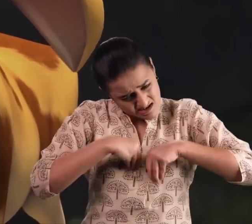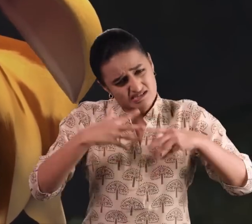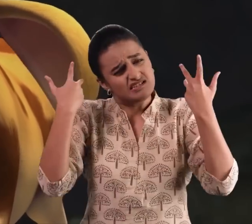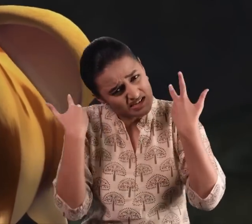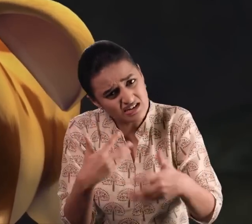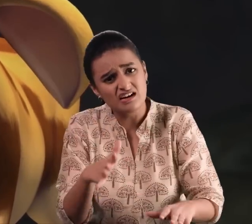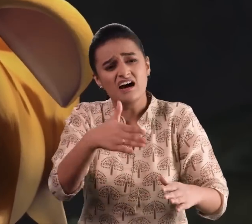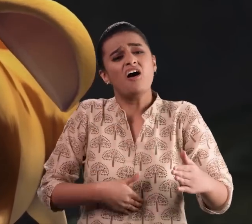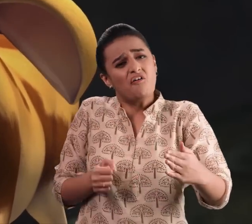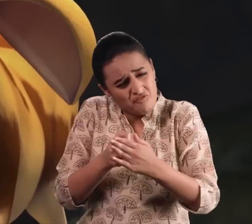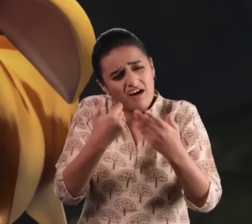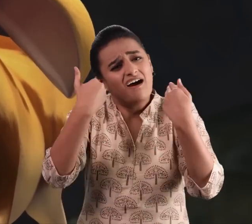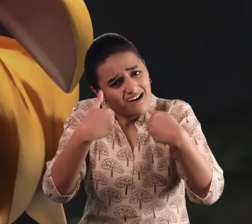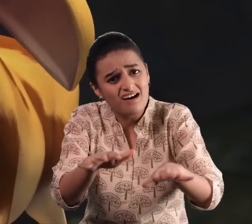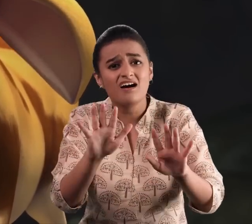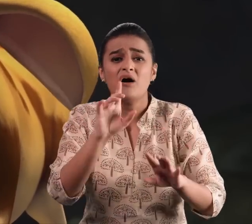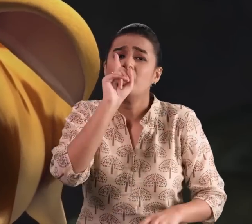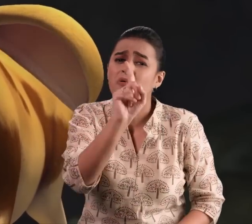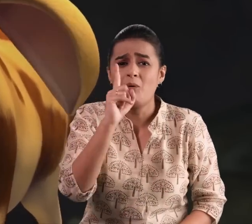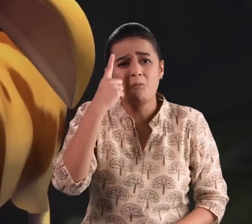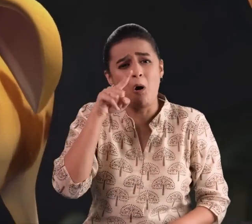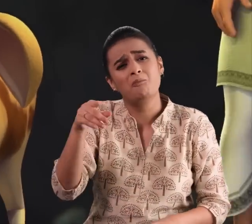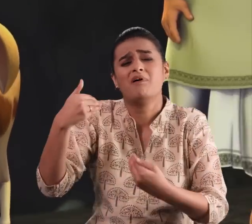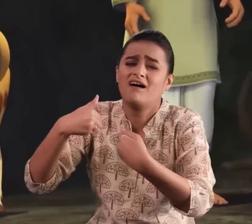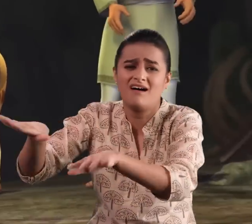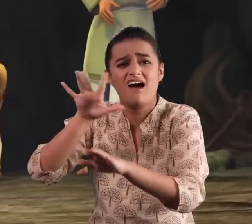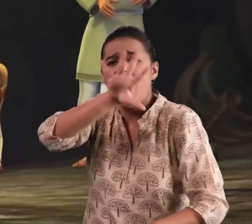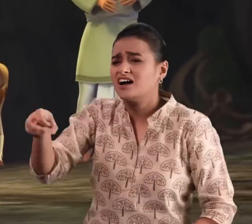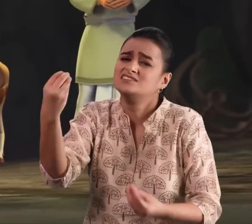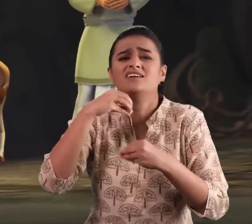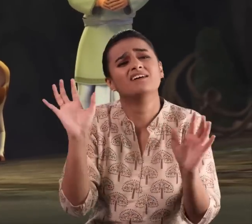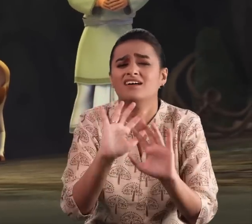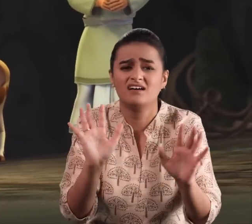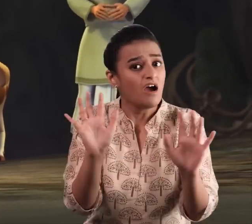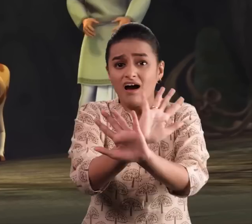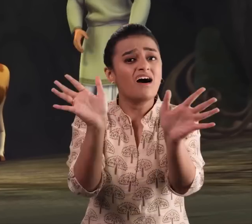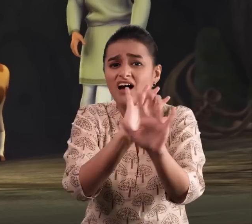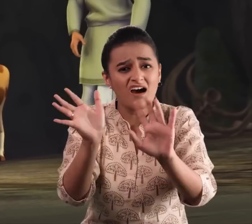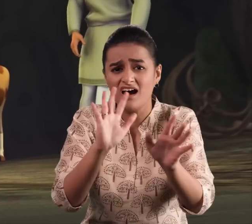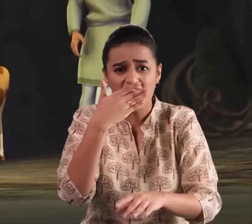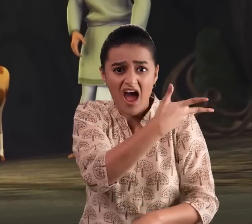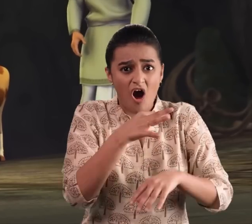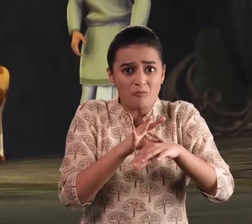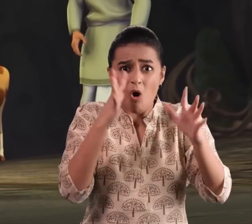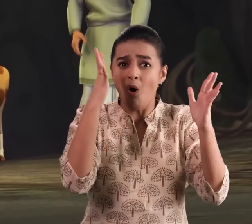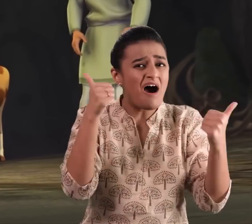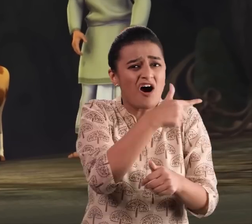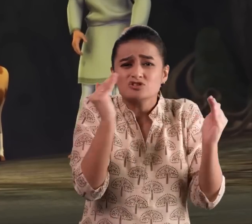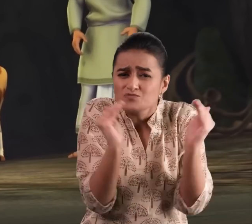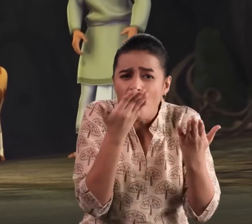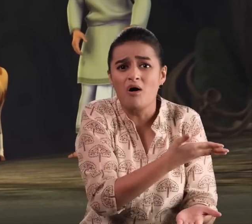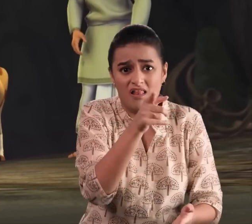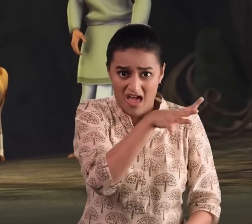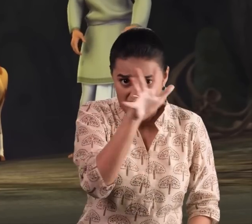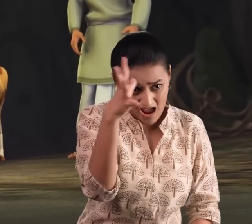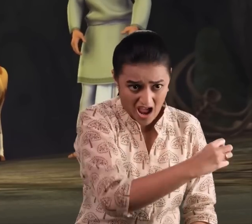लो और अपना पेट भर लो, लेकिन मेरी माँ को यहाँ से जाने दो। नहीं, इसके शरीर पर अभी तक मांस आया ही